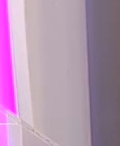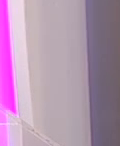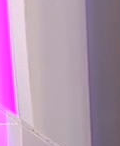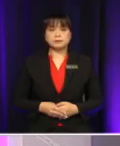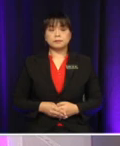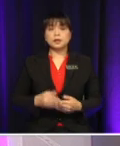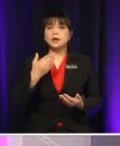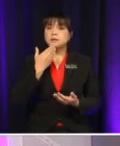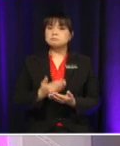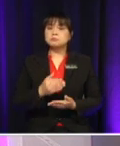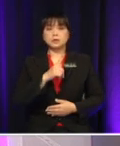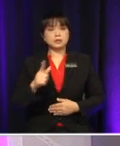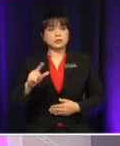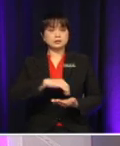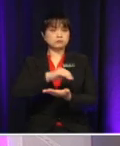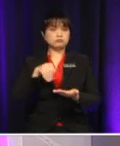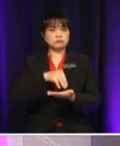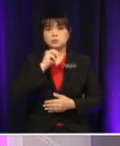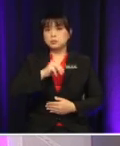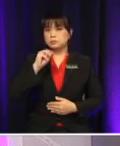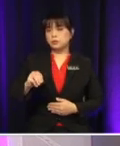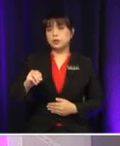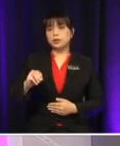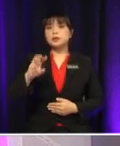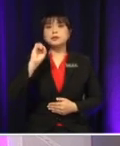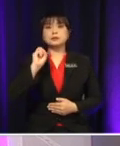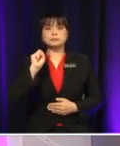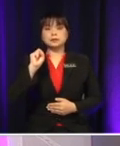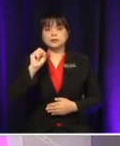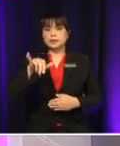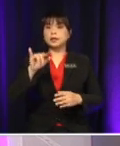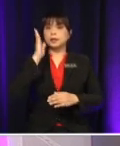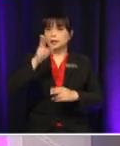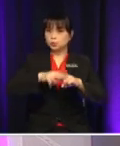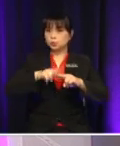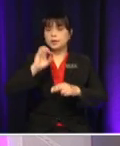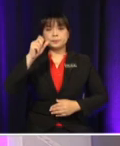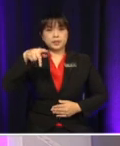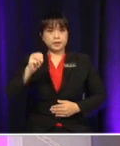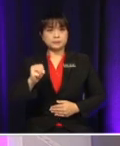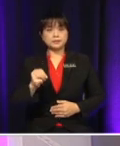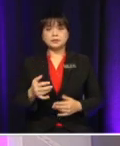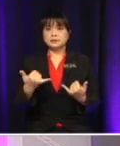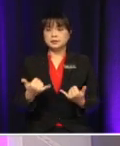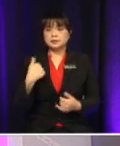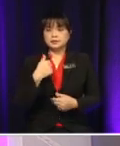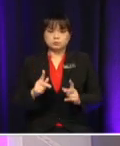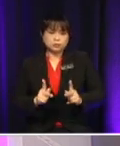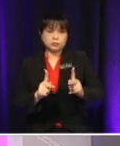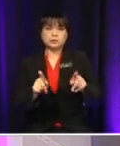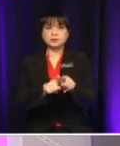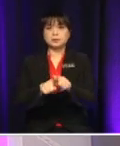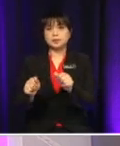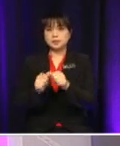Baiklah calon-calon SBM 2022 semua jam kita ulang kaji pecut sama-sama bersama Cikgu